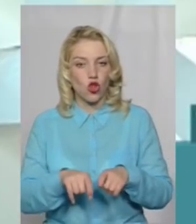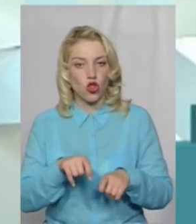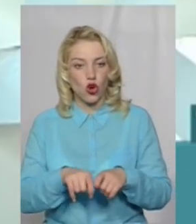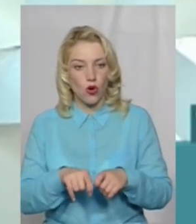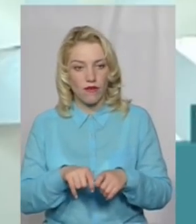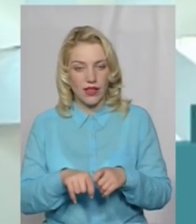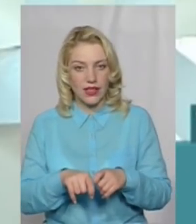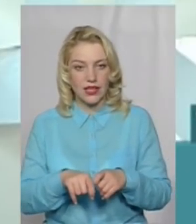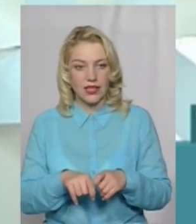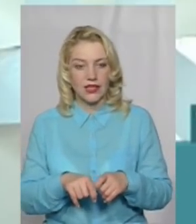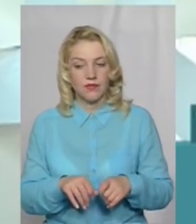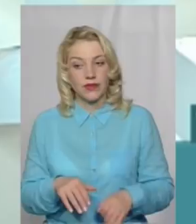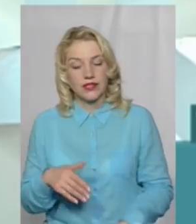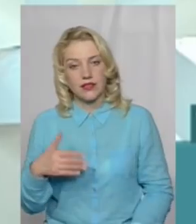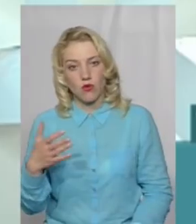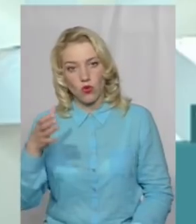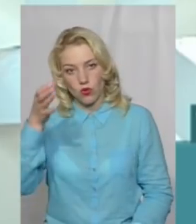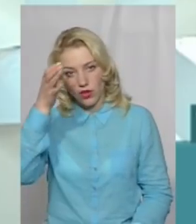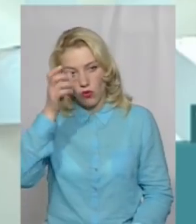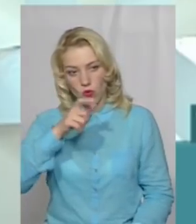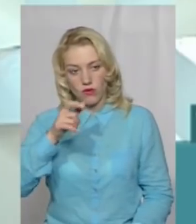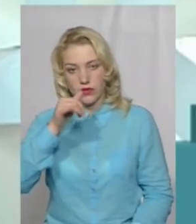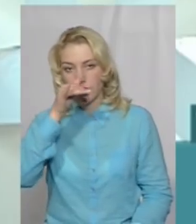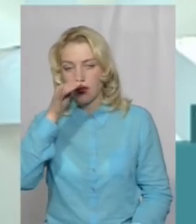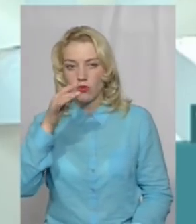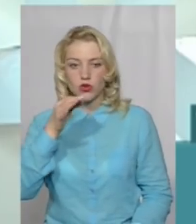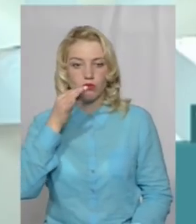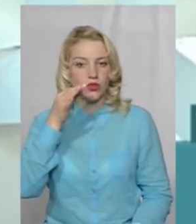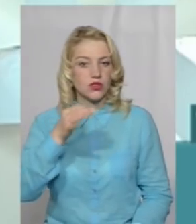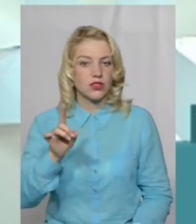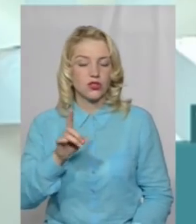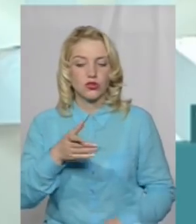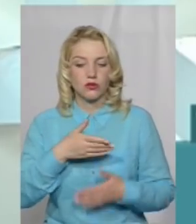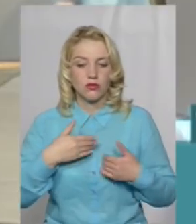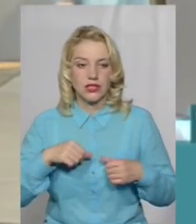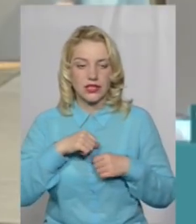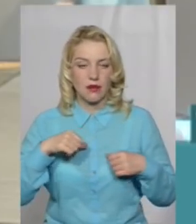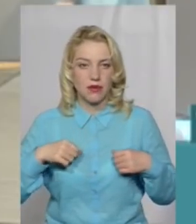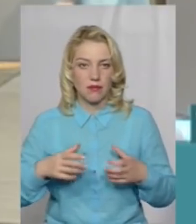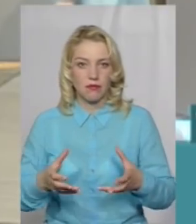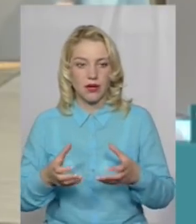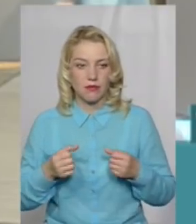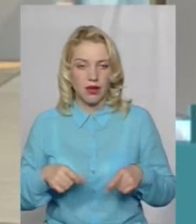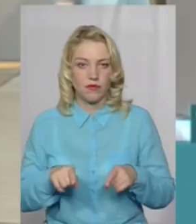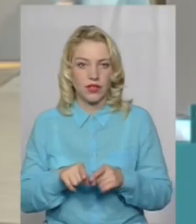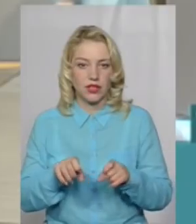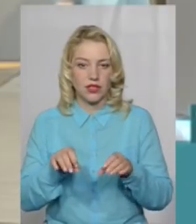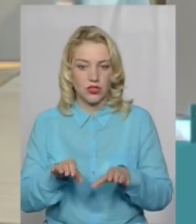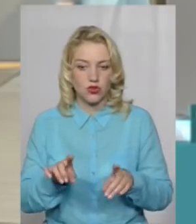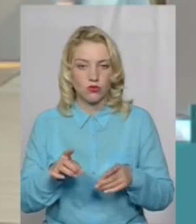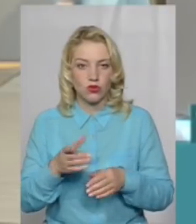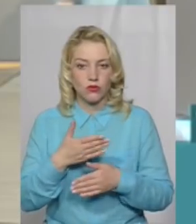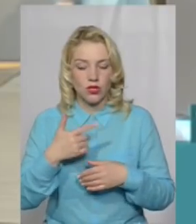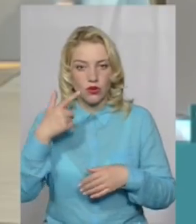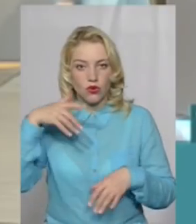контрольований і з боку науковців. Не можна сказати, що ми самі приймаємо такі рішення, тому що ми